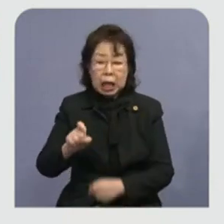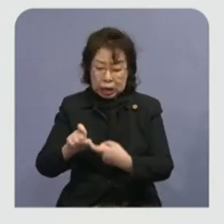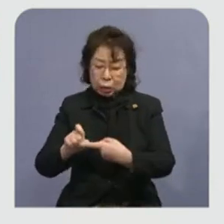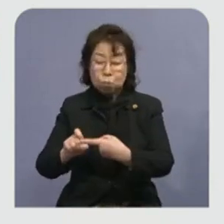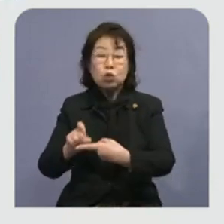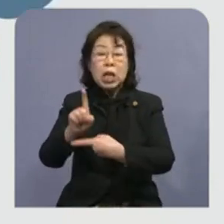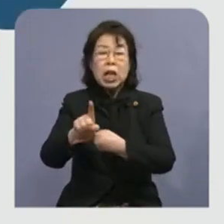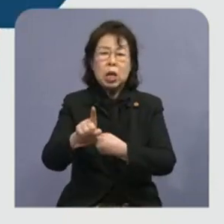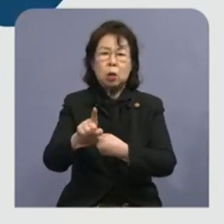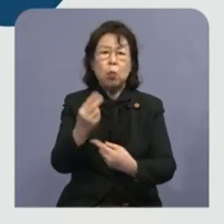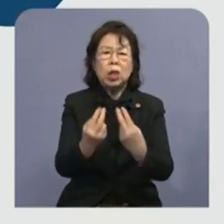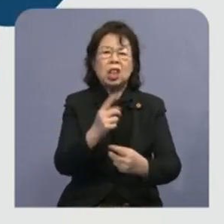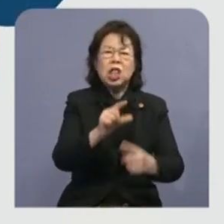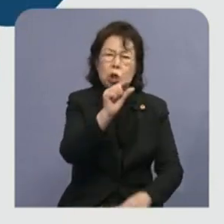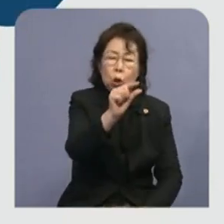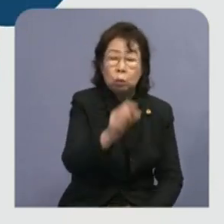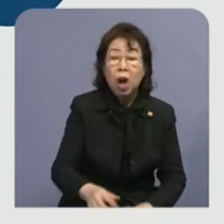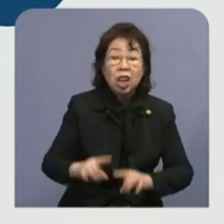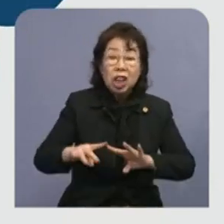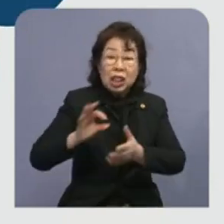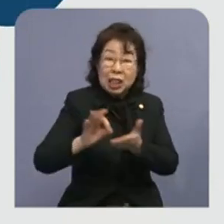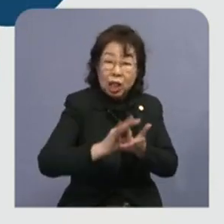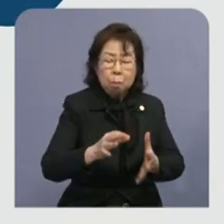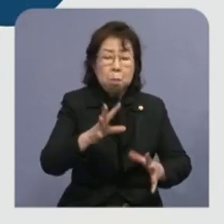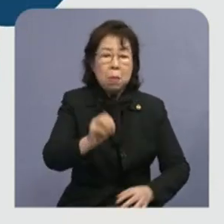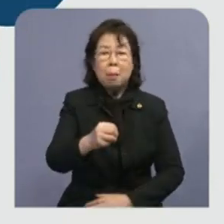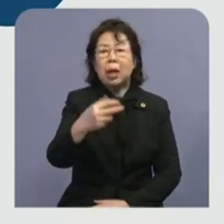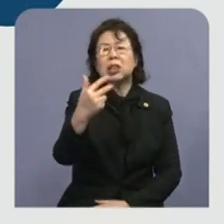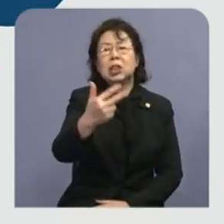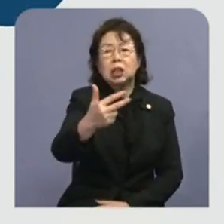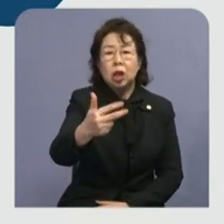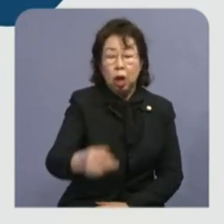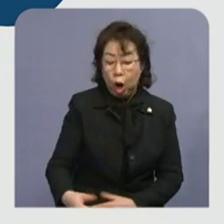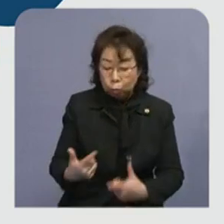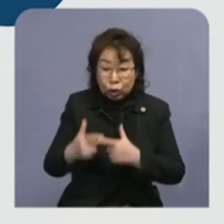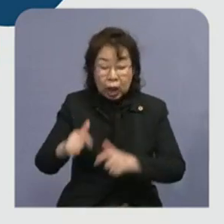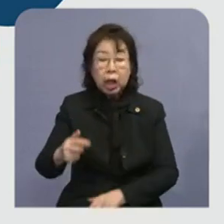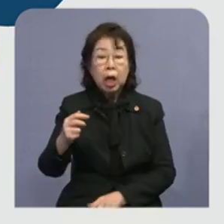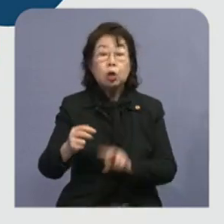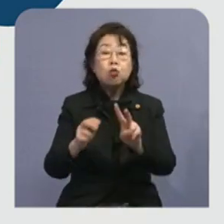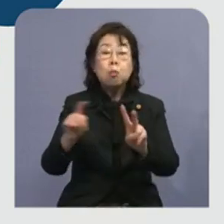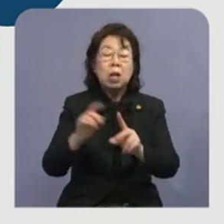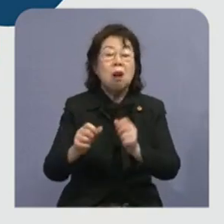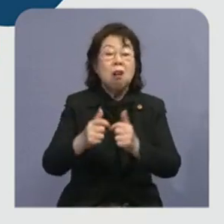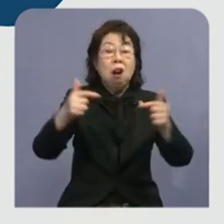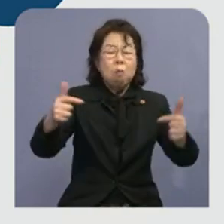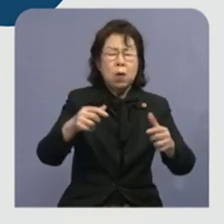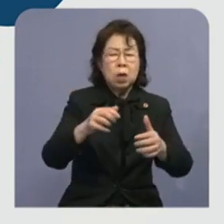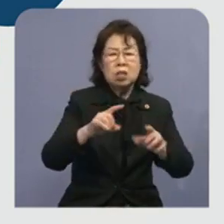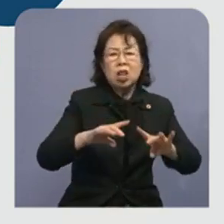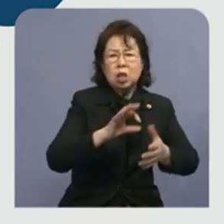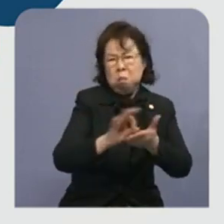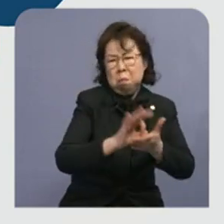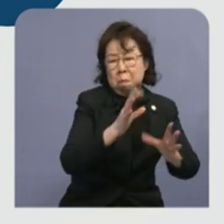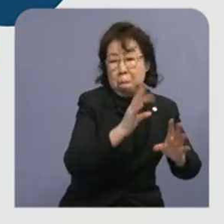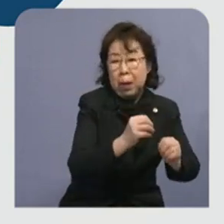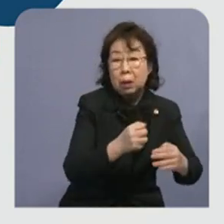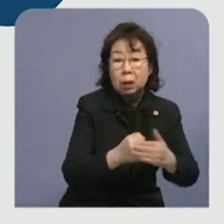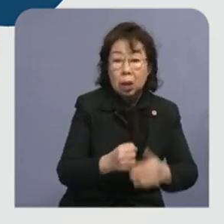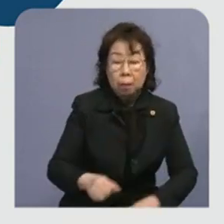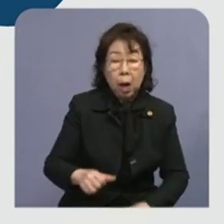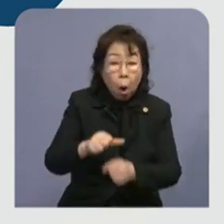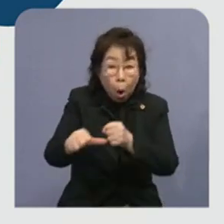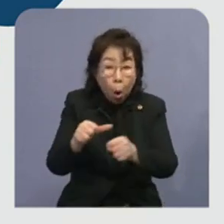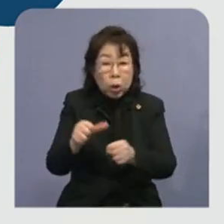1에도 못 미칩니다 반면 전력 사용량은 47000 기가와트로 부산의 2배가 넘습니다 고려원전 4호기를 5년